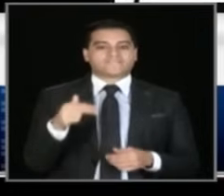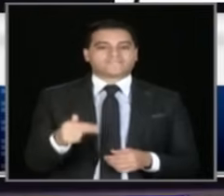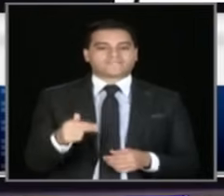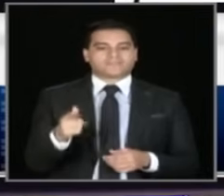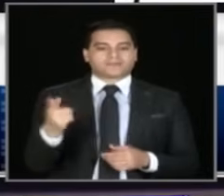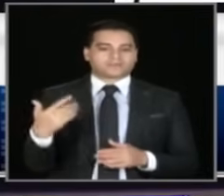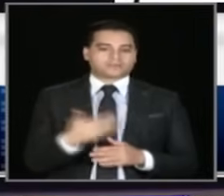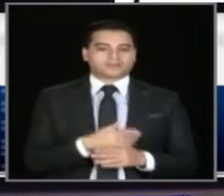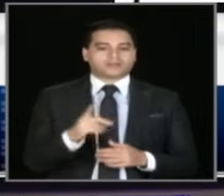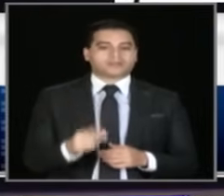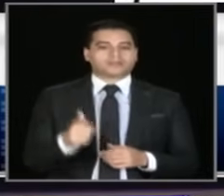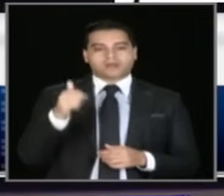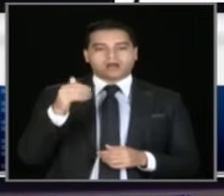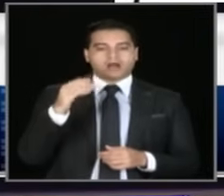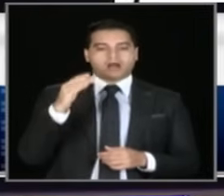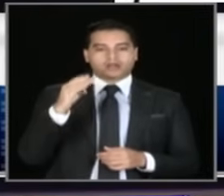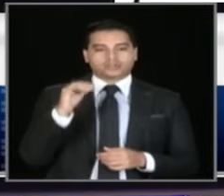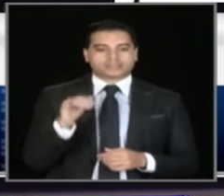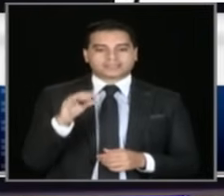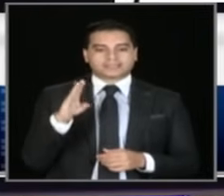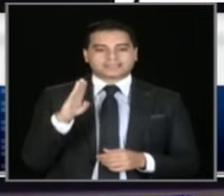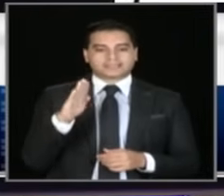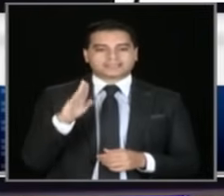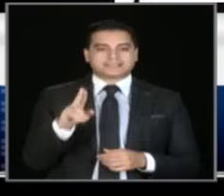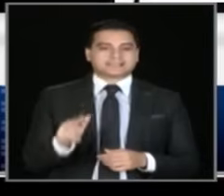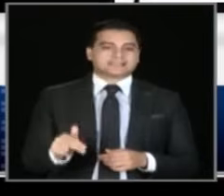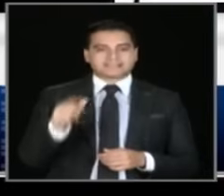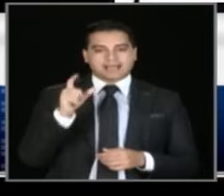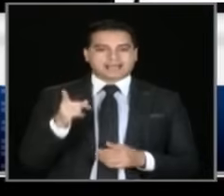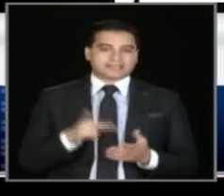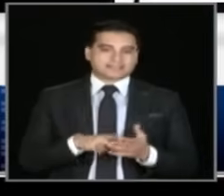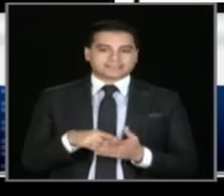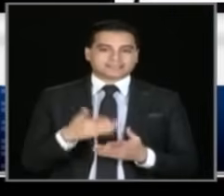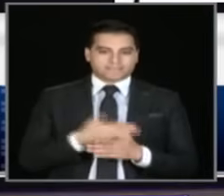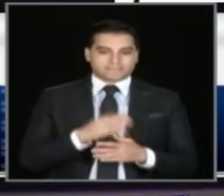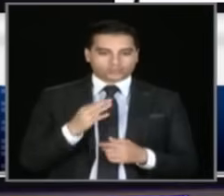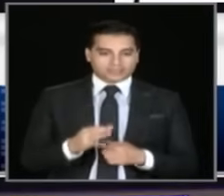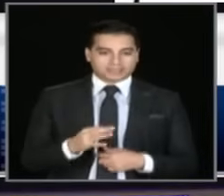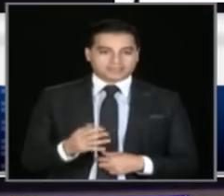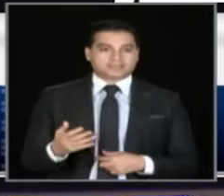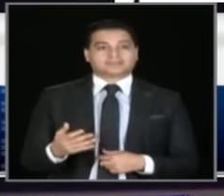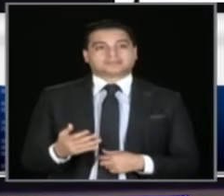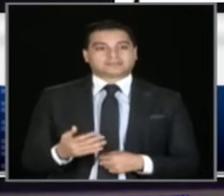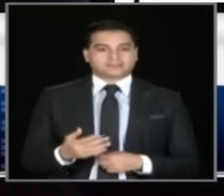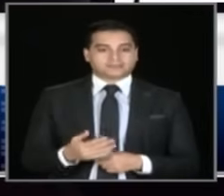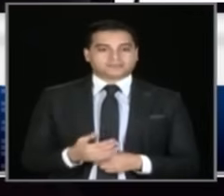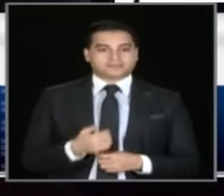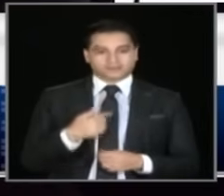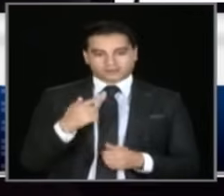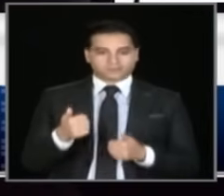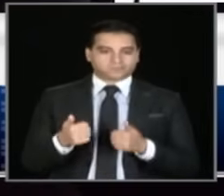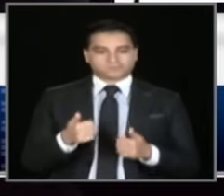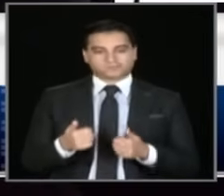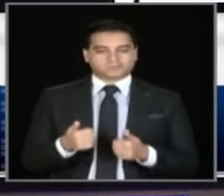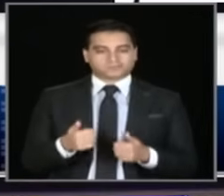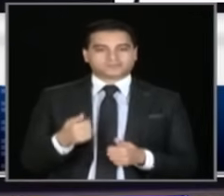طاجكستان. طاجكستان. خدتي الريسك يا آية ليه؟ متأكدة منها. متأكدة؟ أنا كنت محتارة بين الإجابتين في